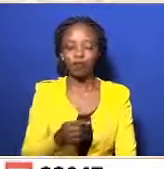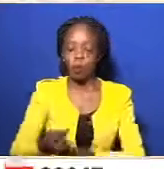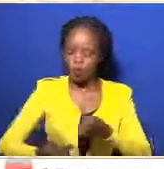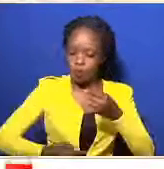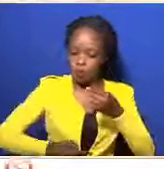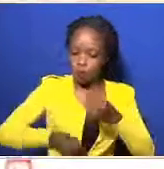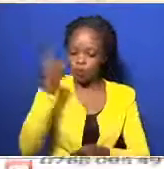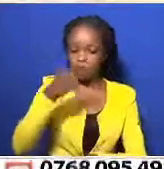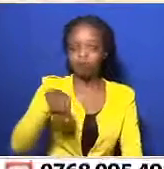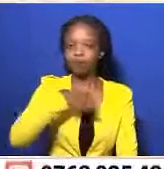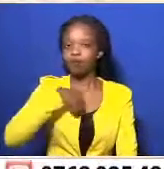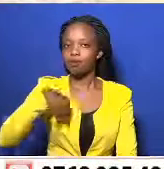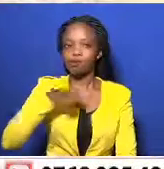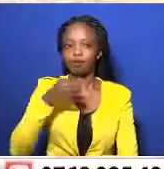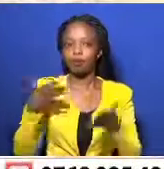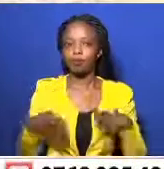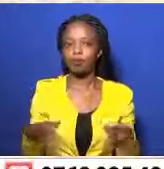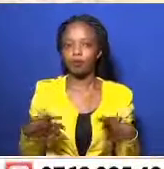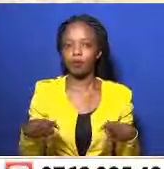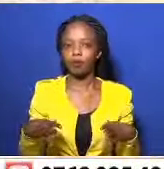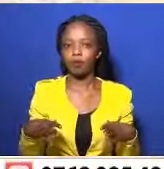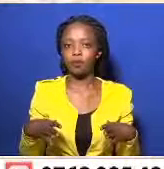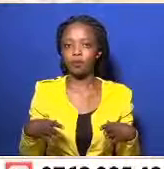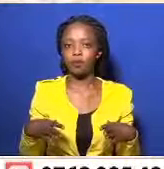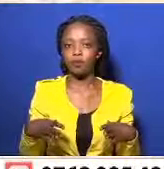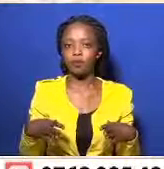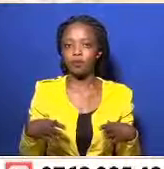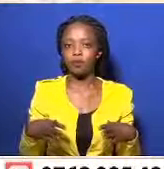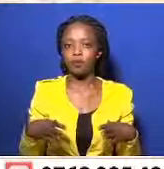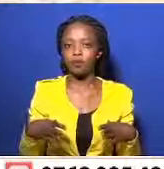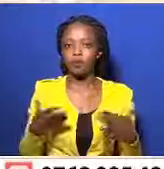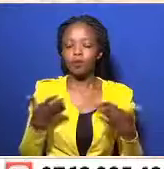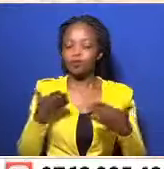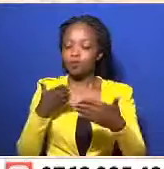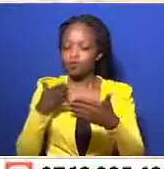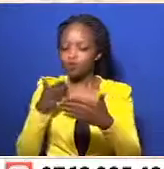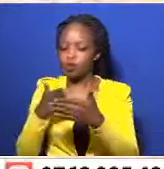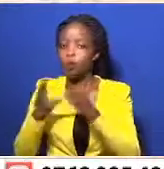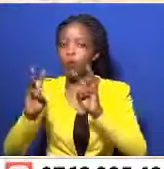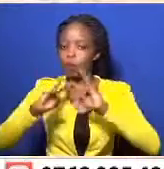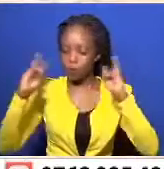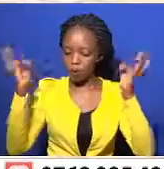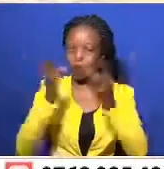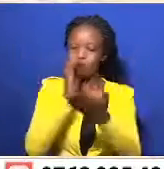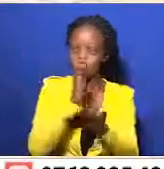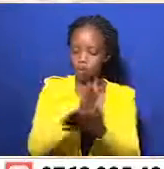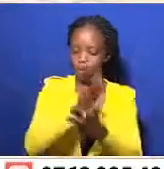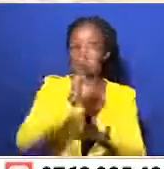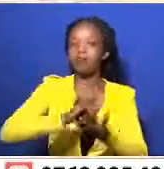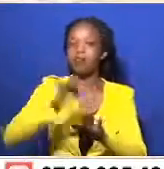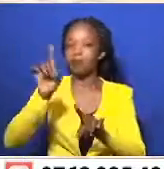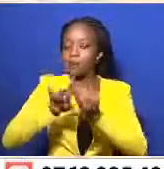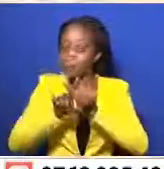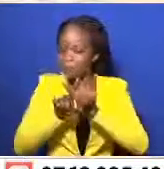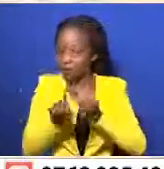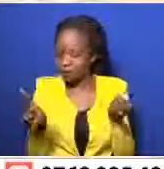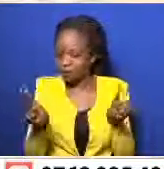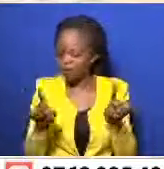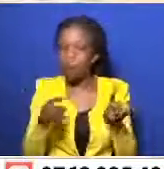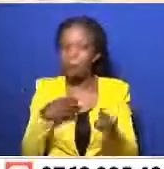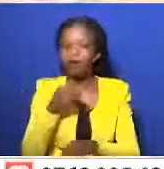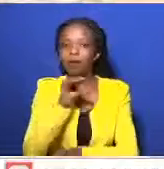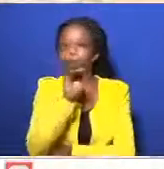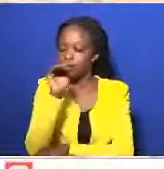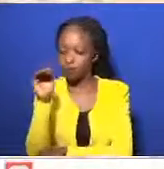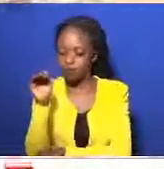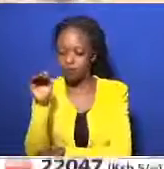ashindane na sisi wananchi subugua mesimamia wa dunia mzima, lakini inaomba